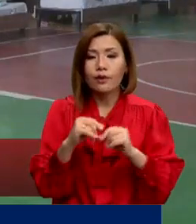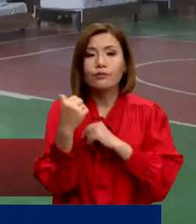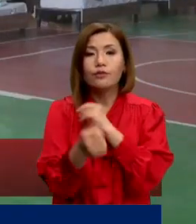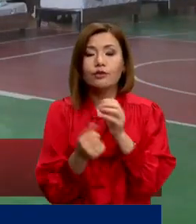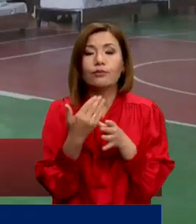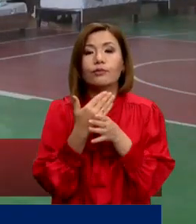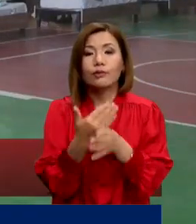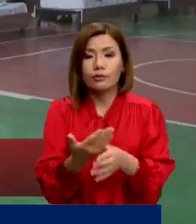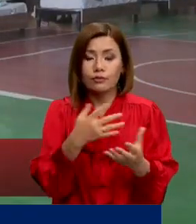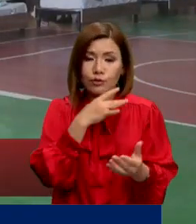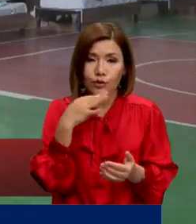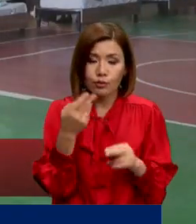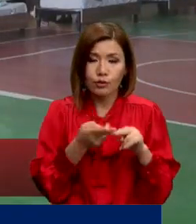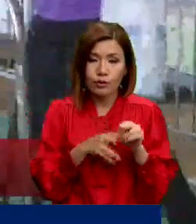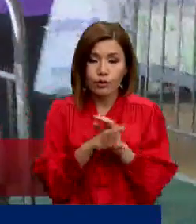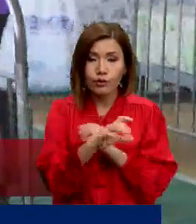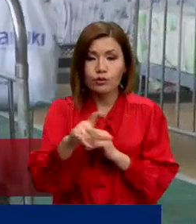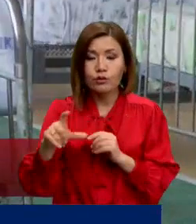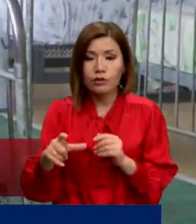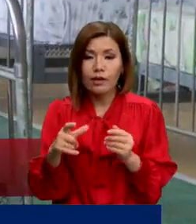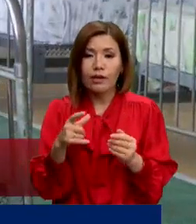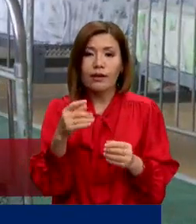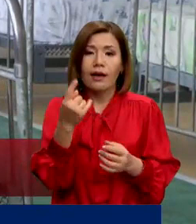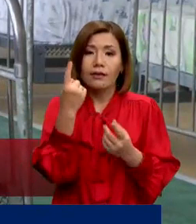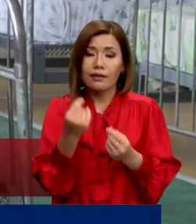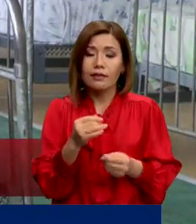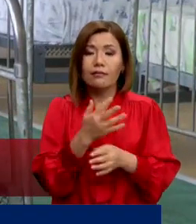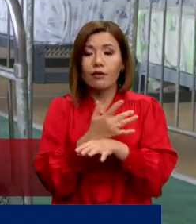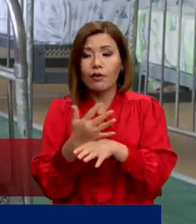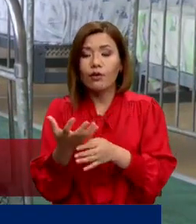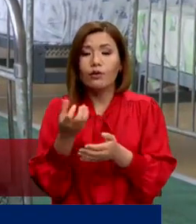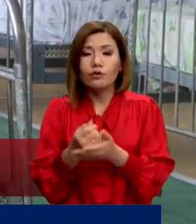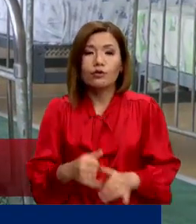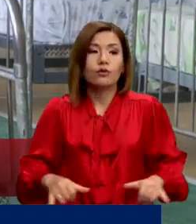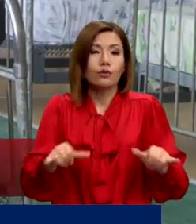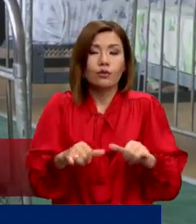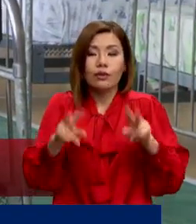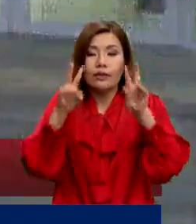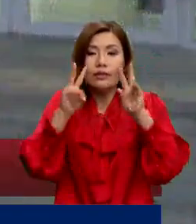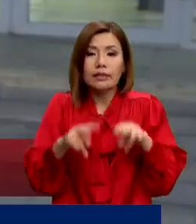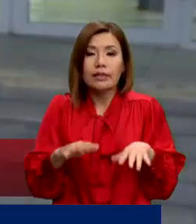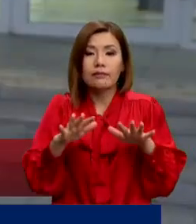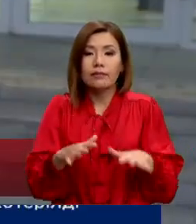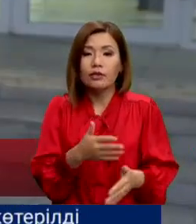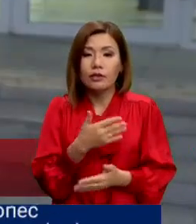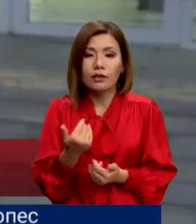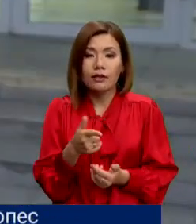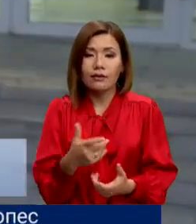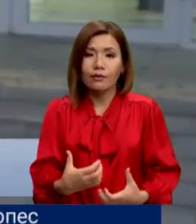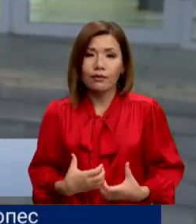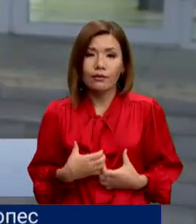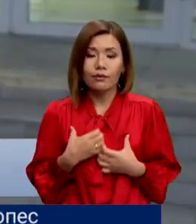материальная помощь. Многим придется провести здесь не один день. Пойти им сейчас просто некуда. Ой, это